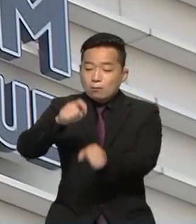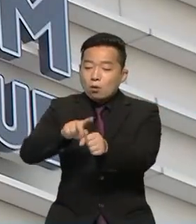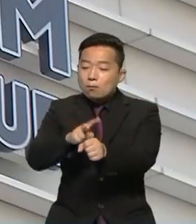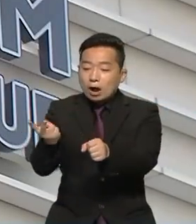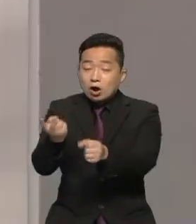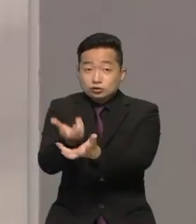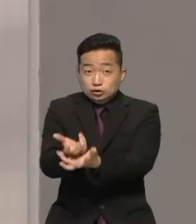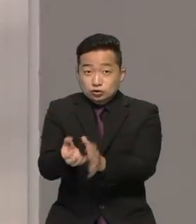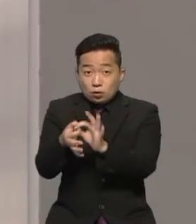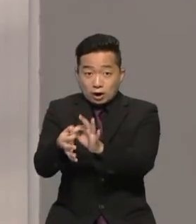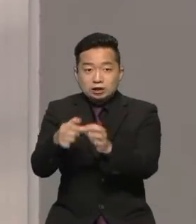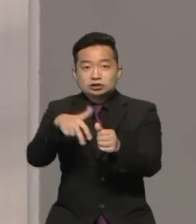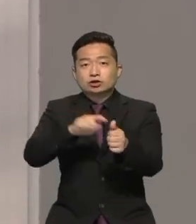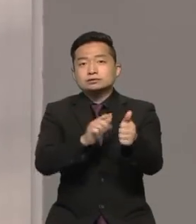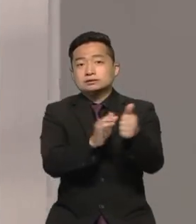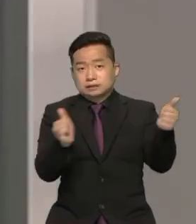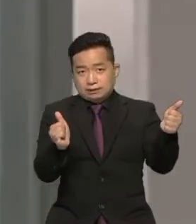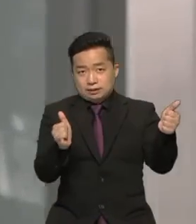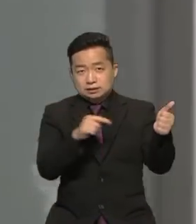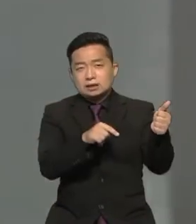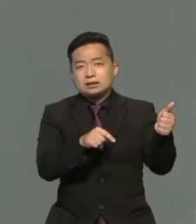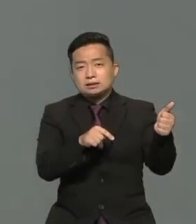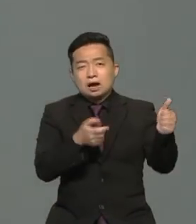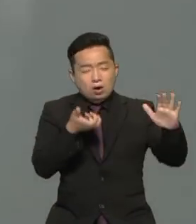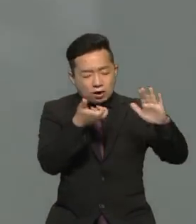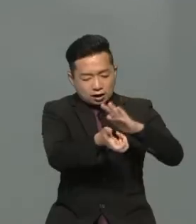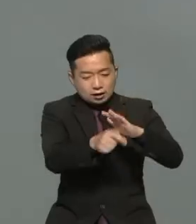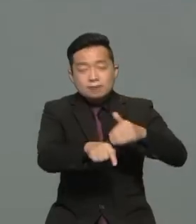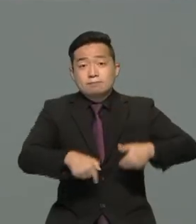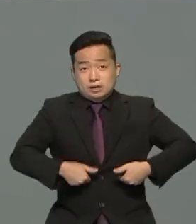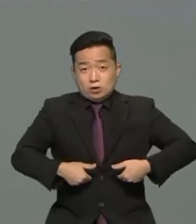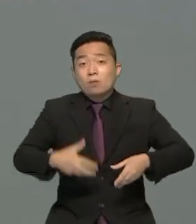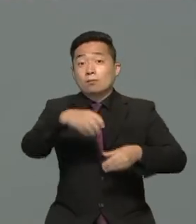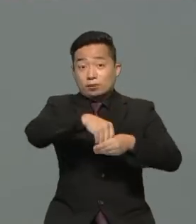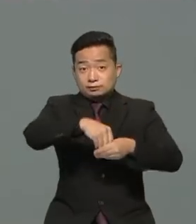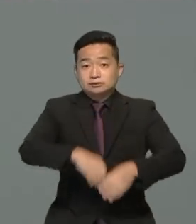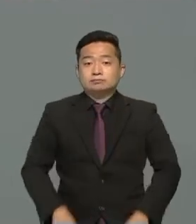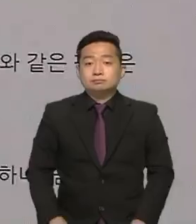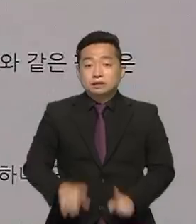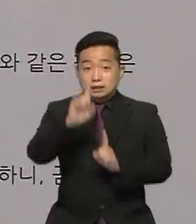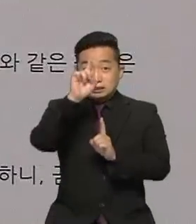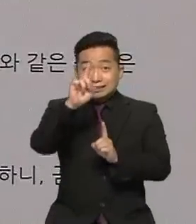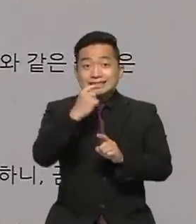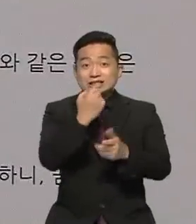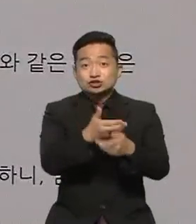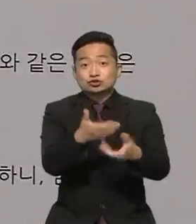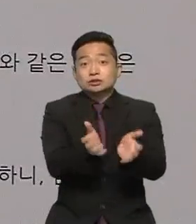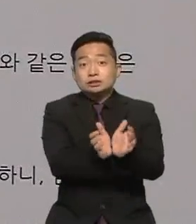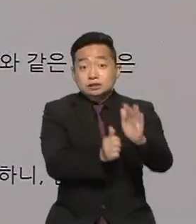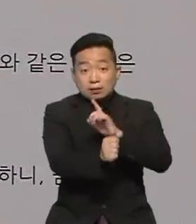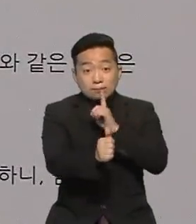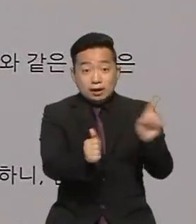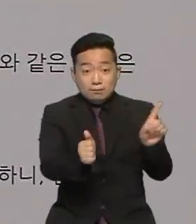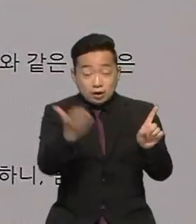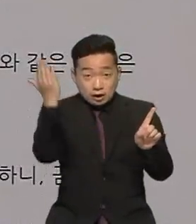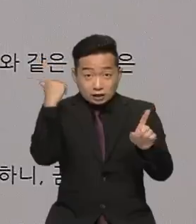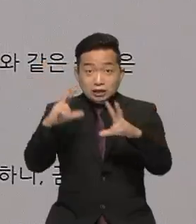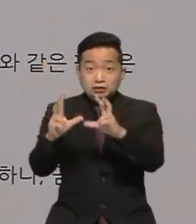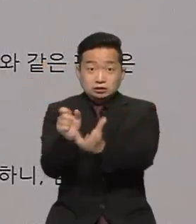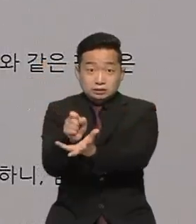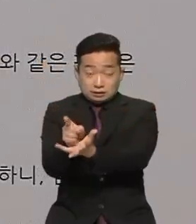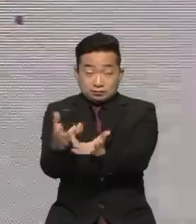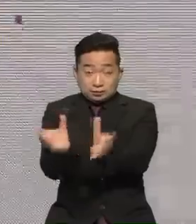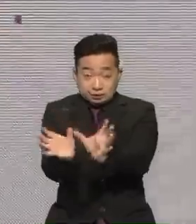씨가 관여돼 있기 때문에 압수수색 대상에 오른 것으로 보입니다. 이재명 민주당 대표는 과거 성남FC가